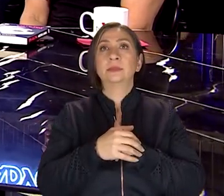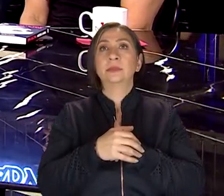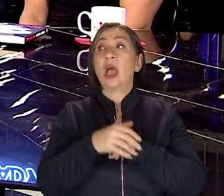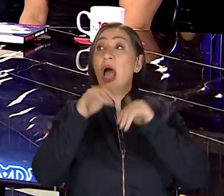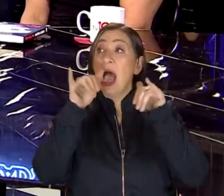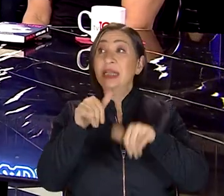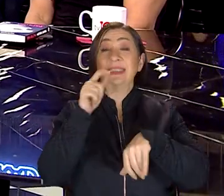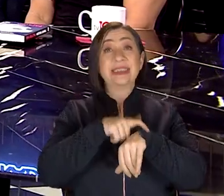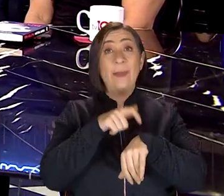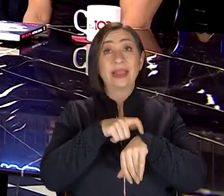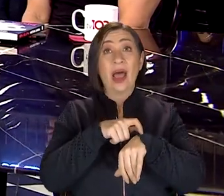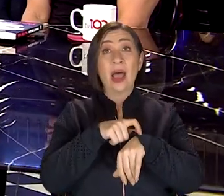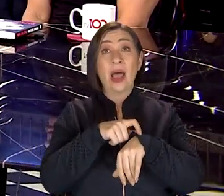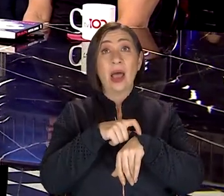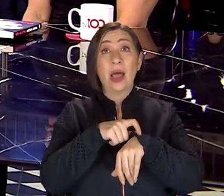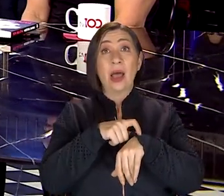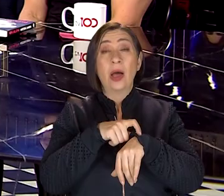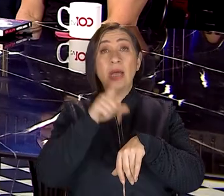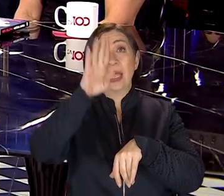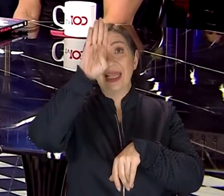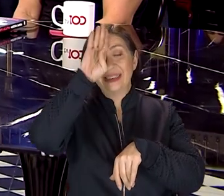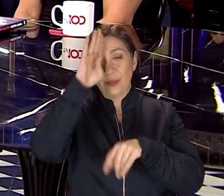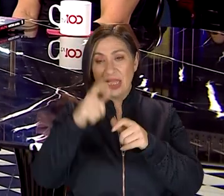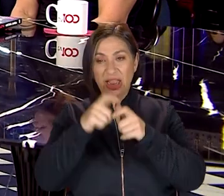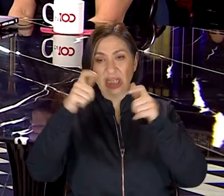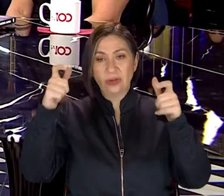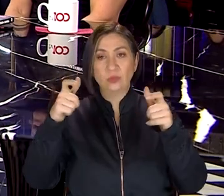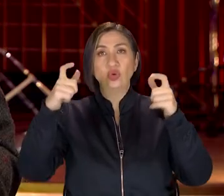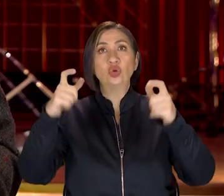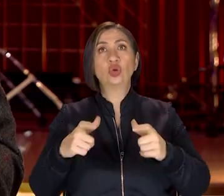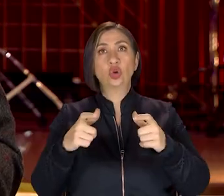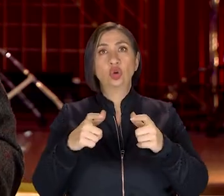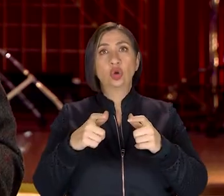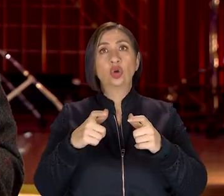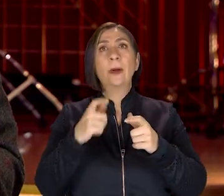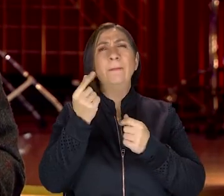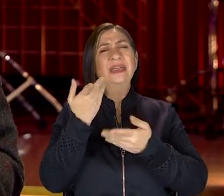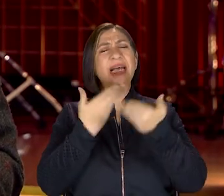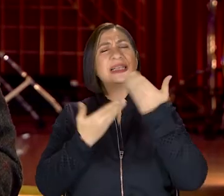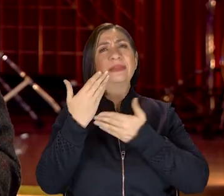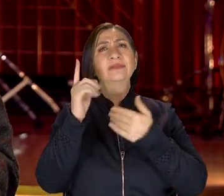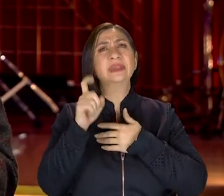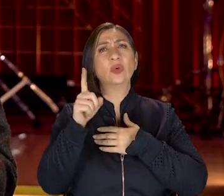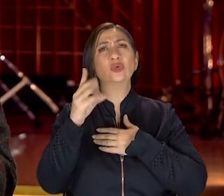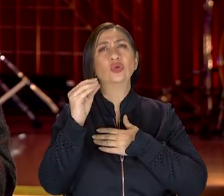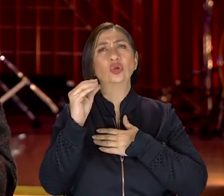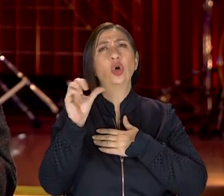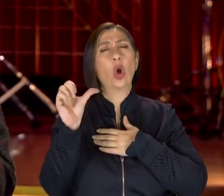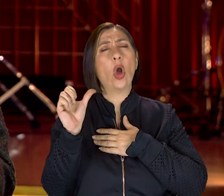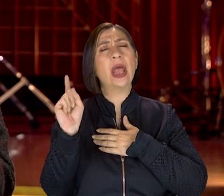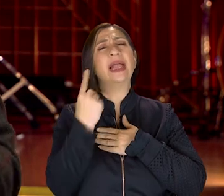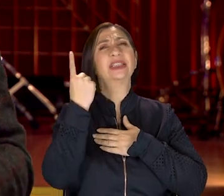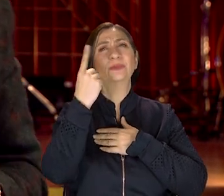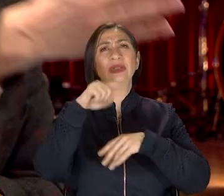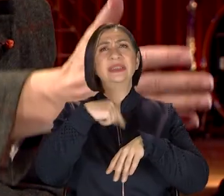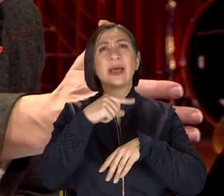Ve aynı zamanda bu İstanbul Gelişim Stüdyosu. Evet, o biraz zaman, bahset onlardan ya, çünkü o çok ilginç bir